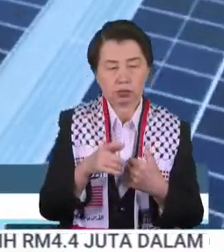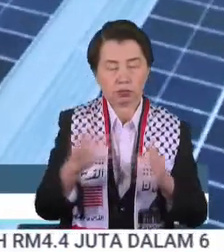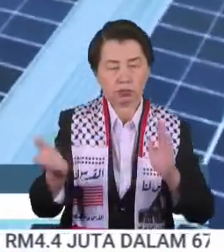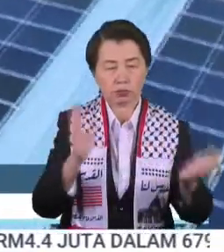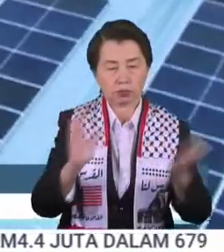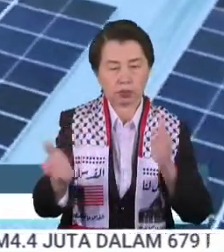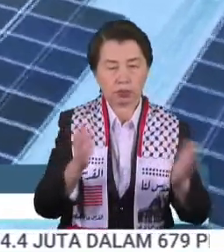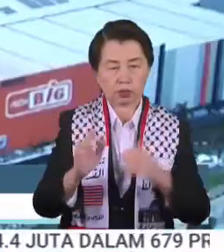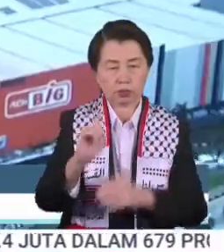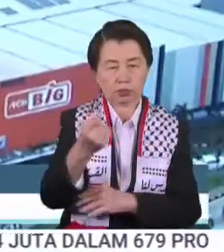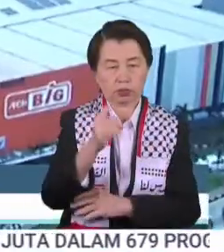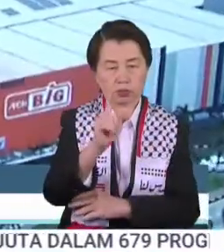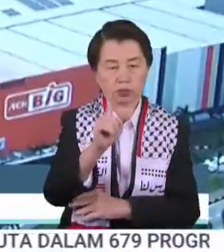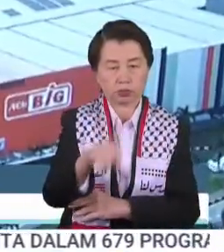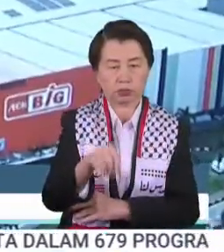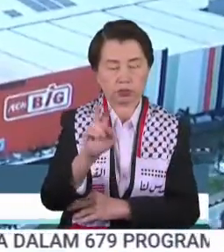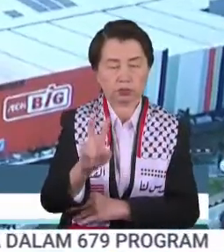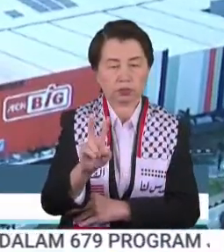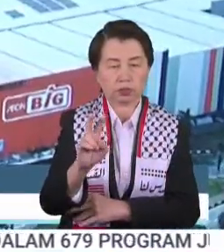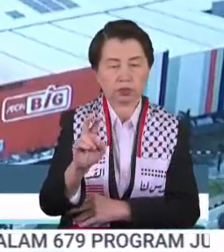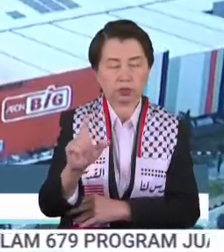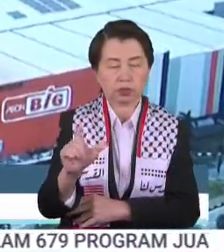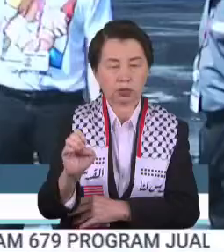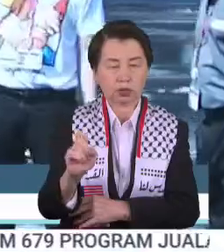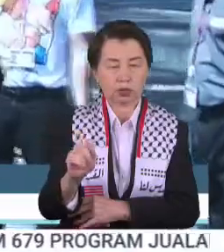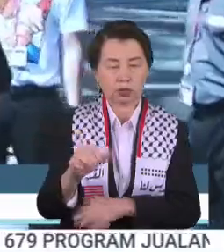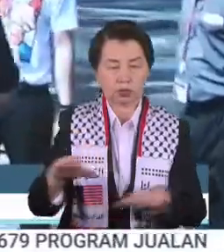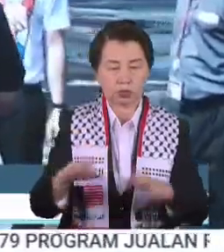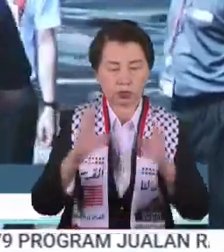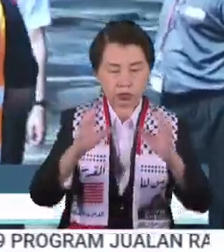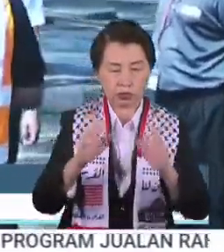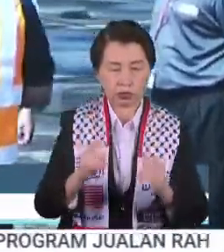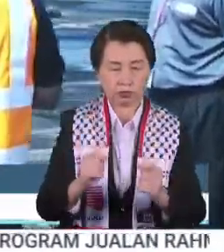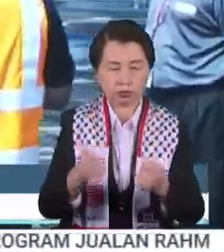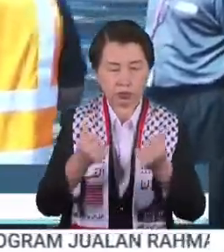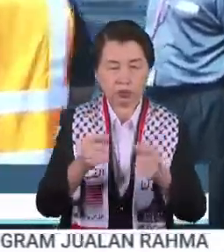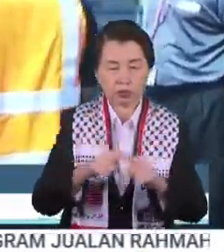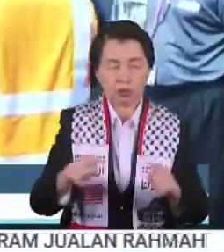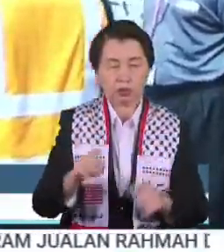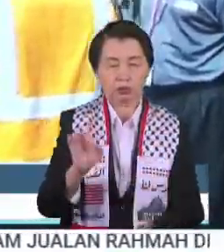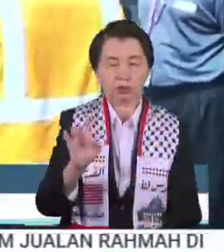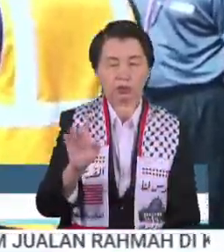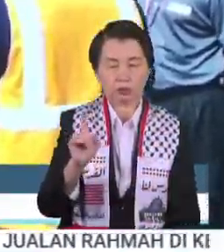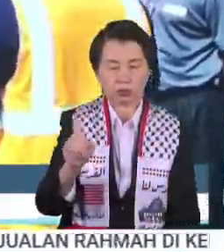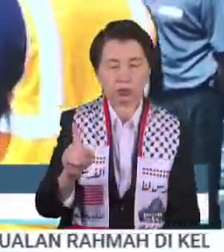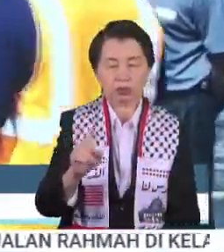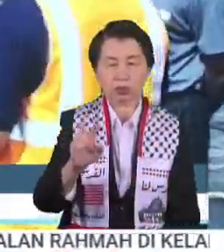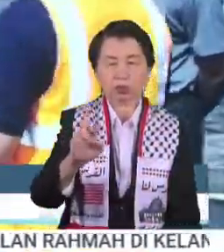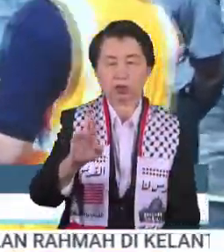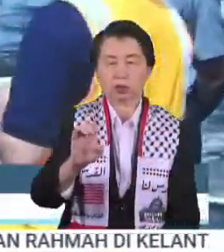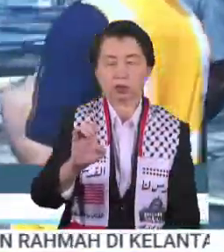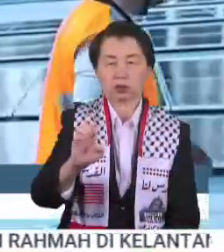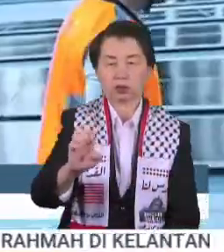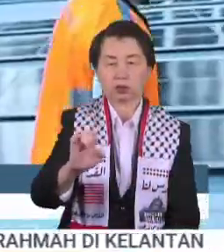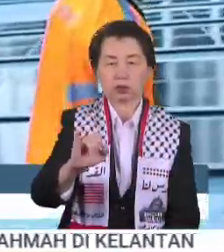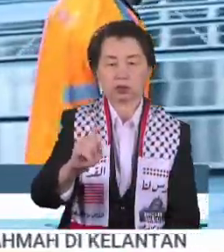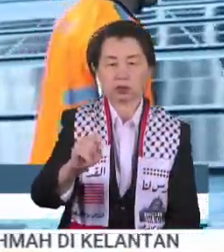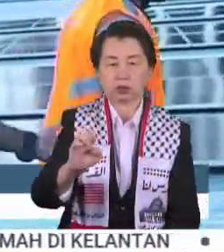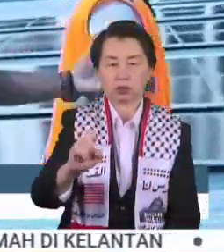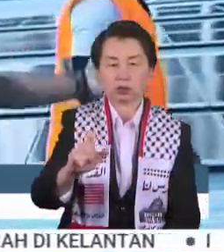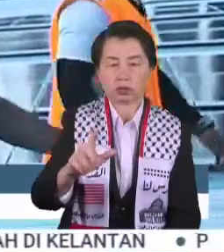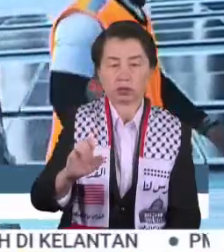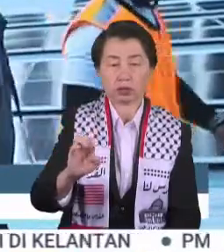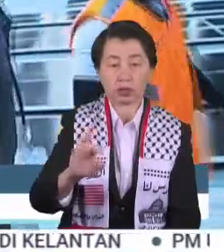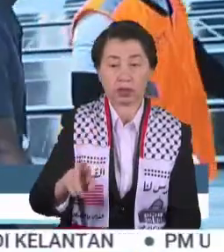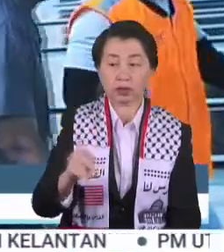berbanding kalau hanya satu dua daripada kita buat secara individu, tetapi bila sebuah retailer yang besar yang telah mengambilkan